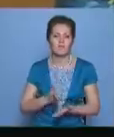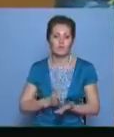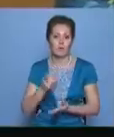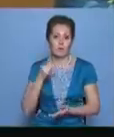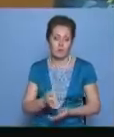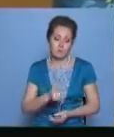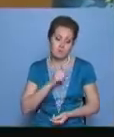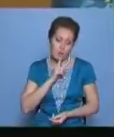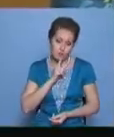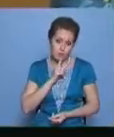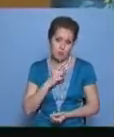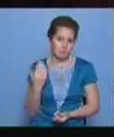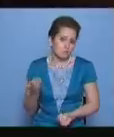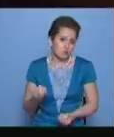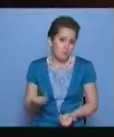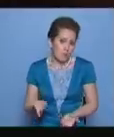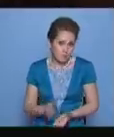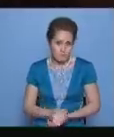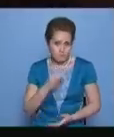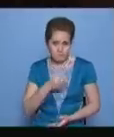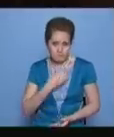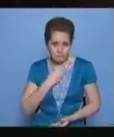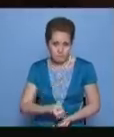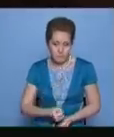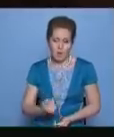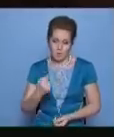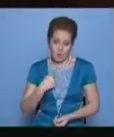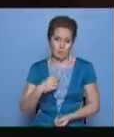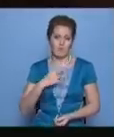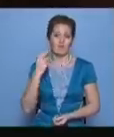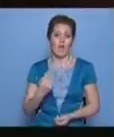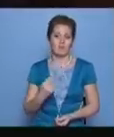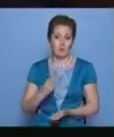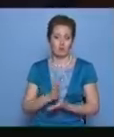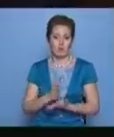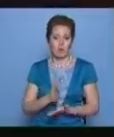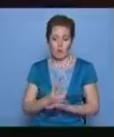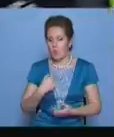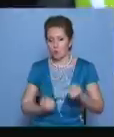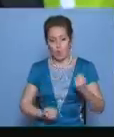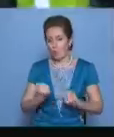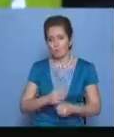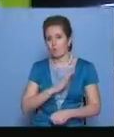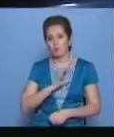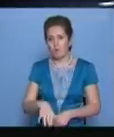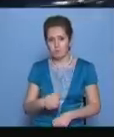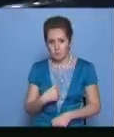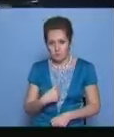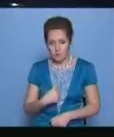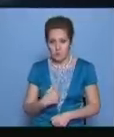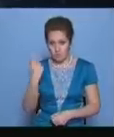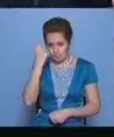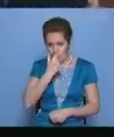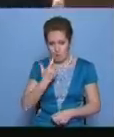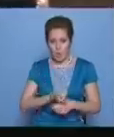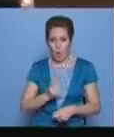молчит и пожимает плечами. Я в трезвом состоянии. Я за рулем не был. А за этим очень пьяным, но